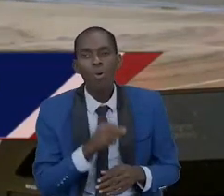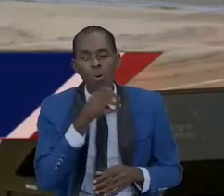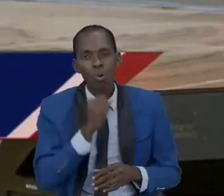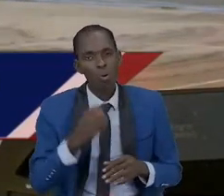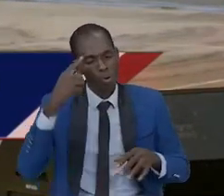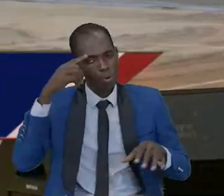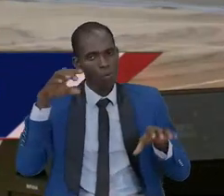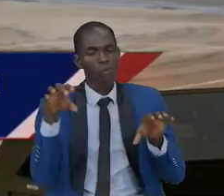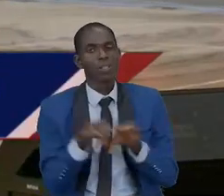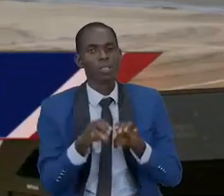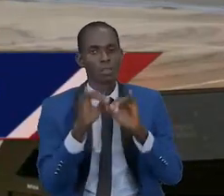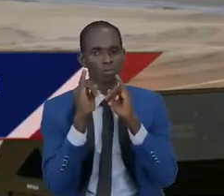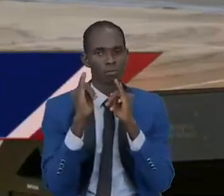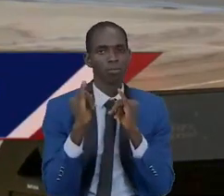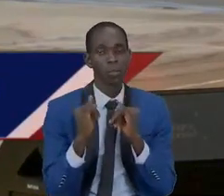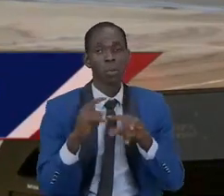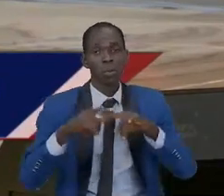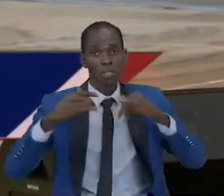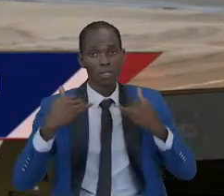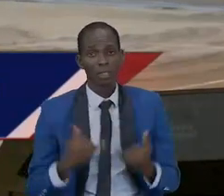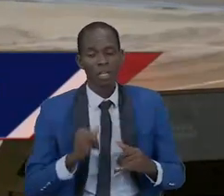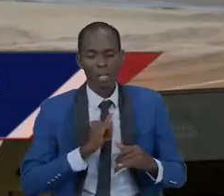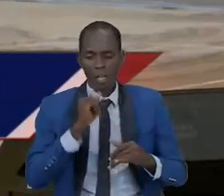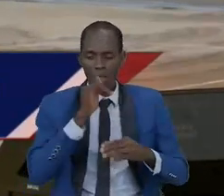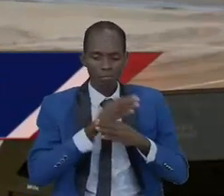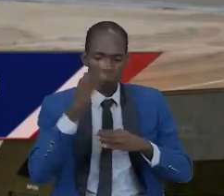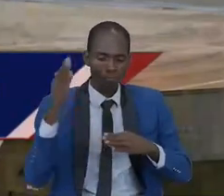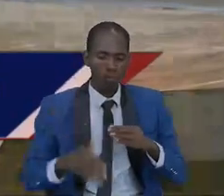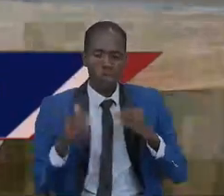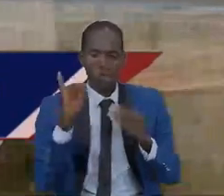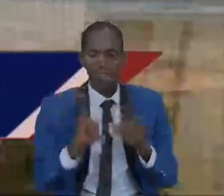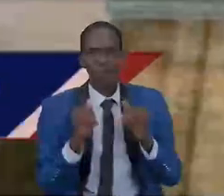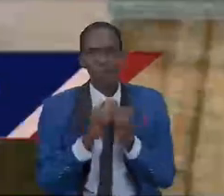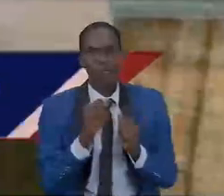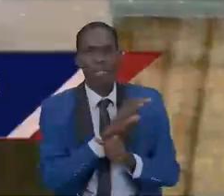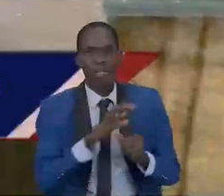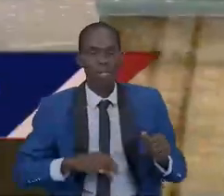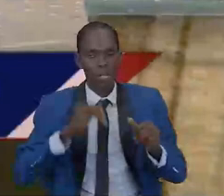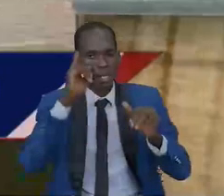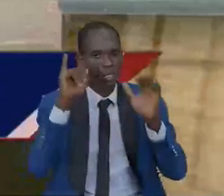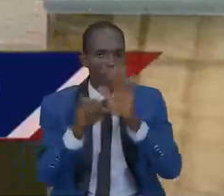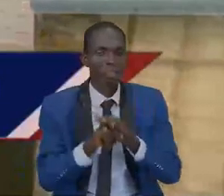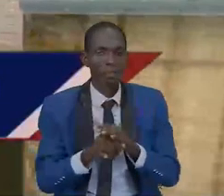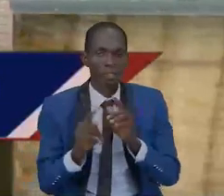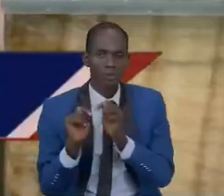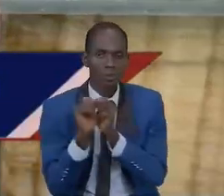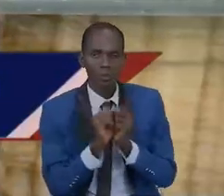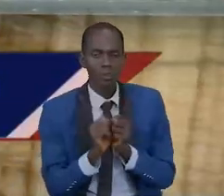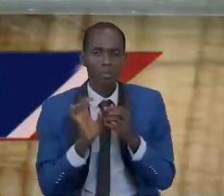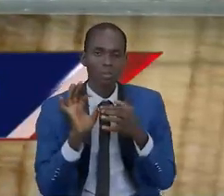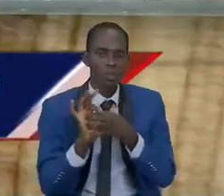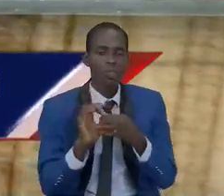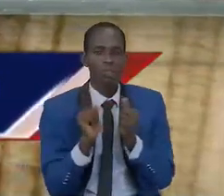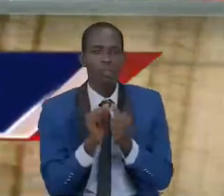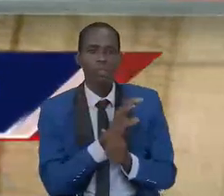injections de l'ancien alliance maintenant je suis totalement avec je me suis identifié avec Christophe j'ai été